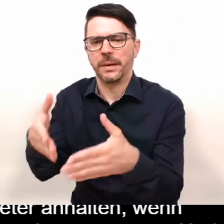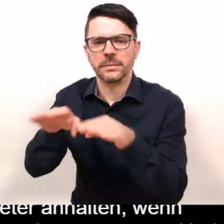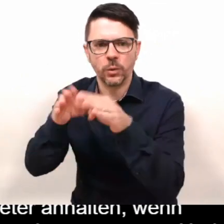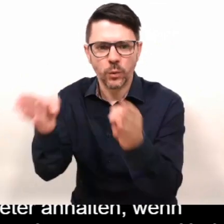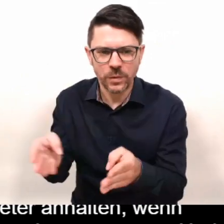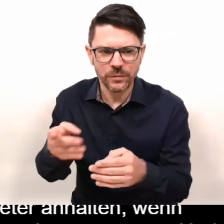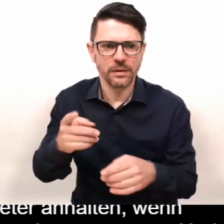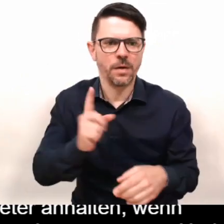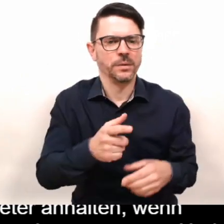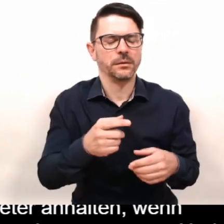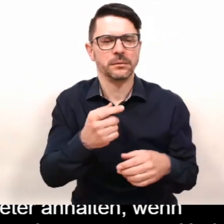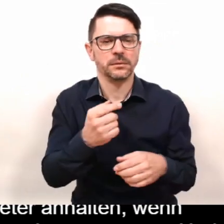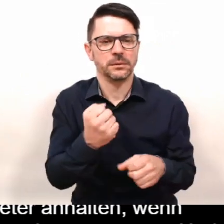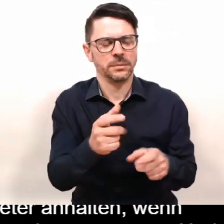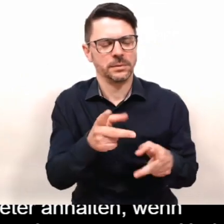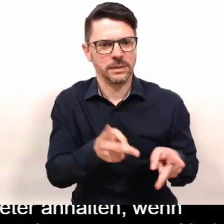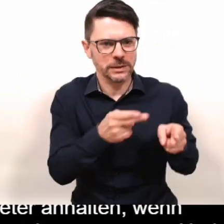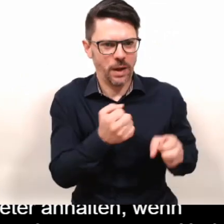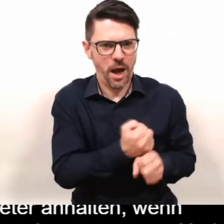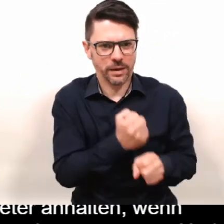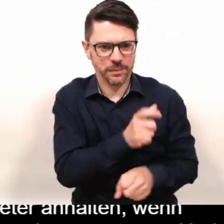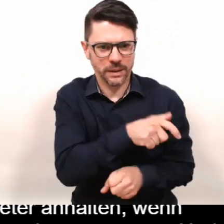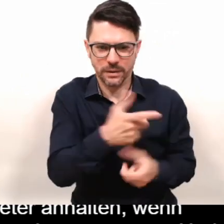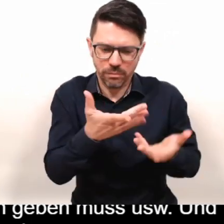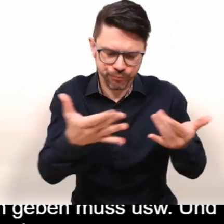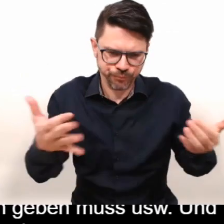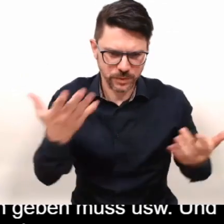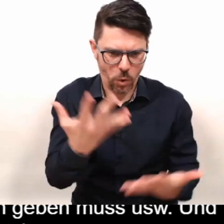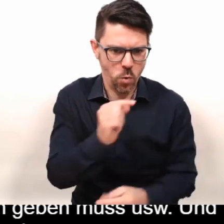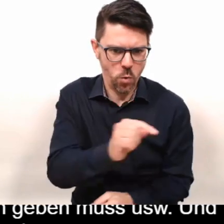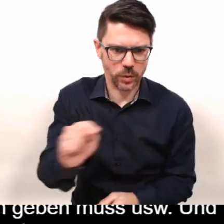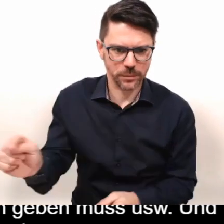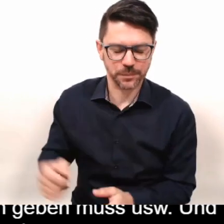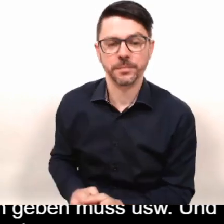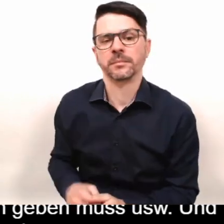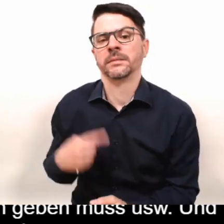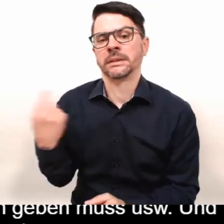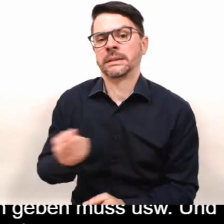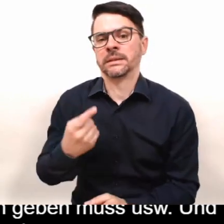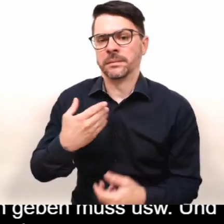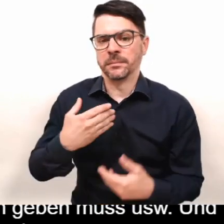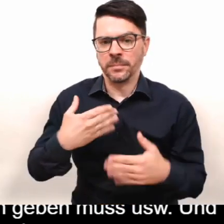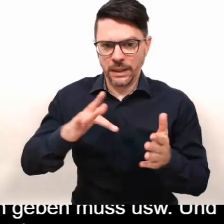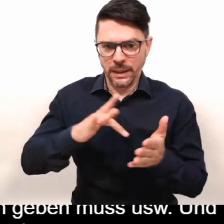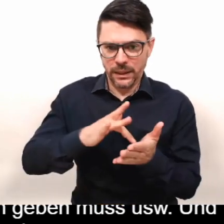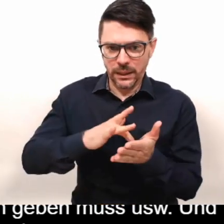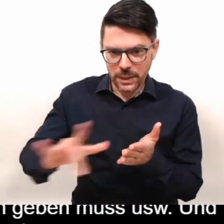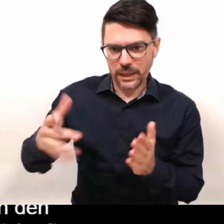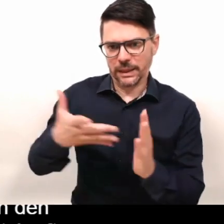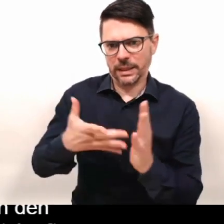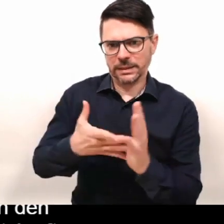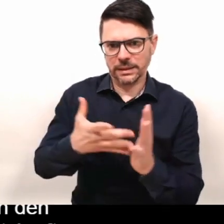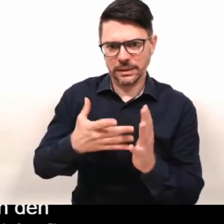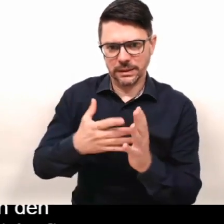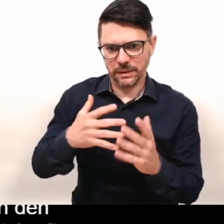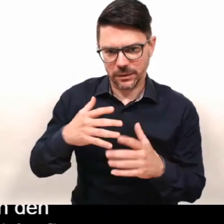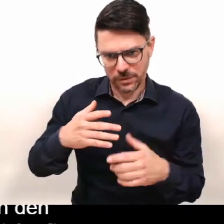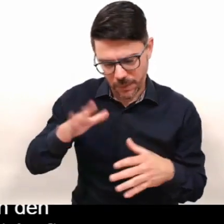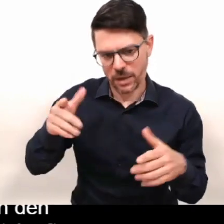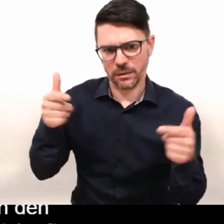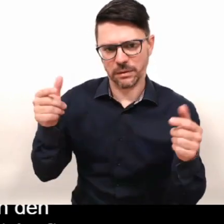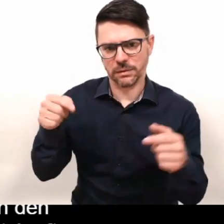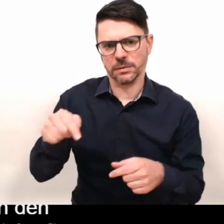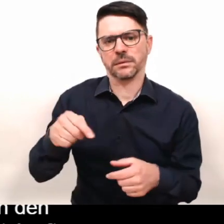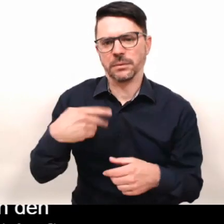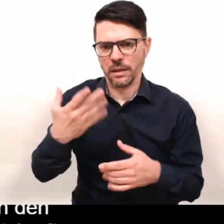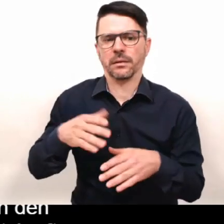Reihentestungen vornehmen wollen, um hier nochmal ein ganzes Stück mehr zu testen. Aber wenn man sich das insgesamt anschaut, haben wir